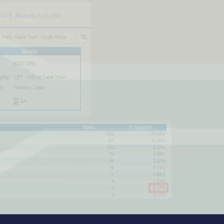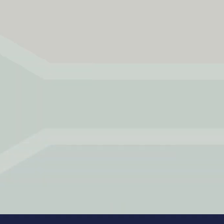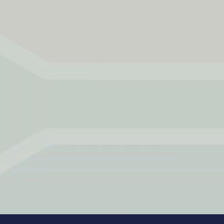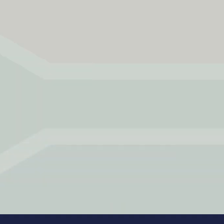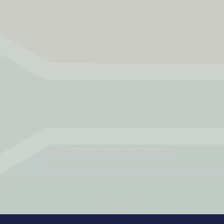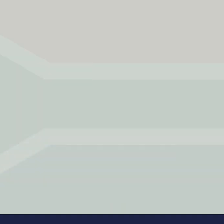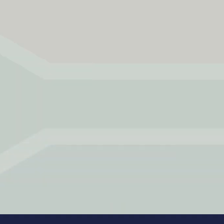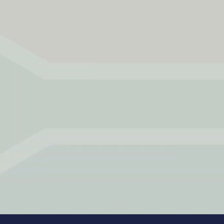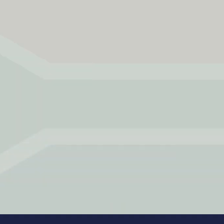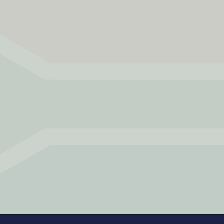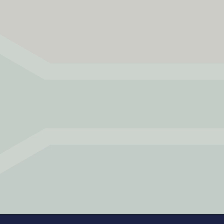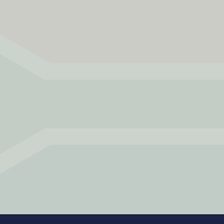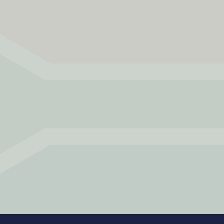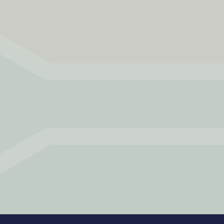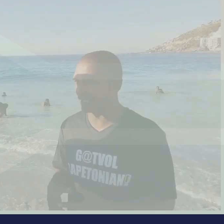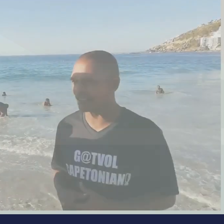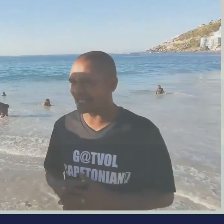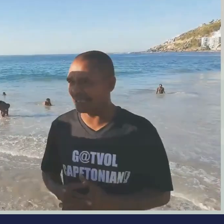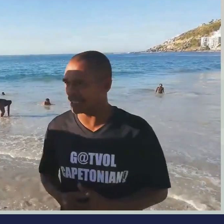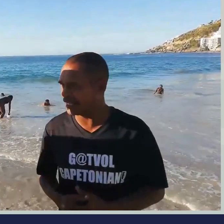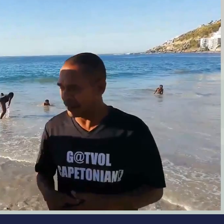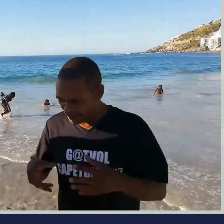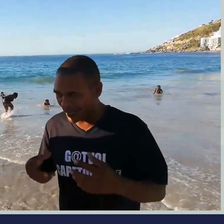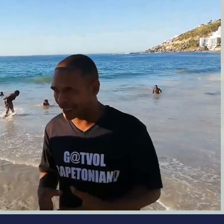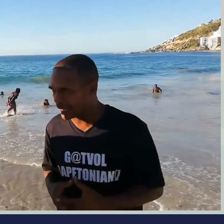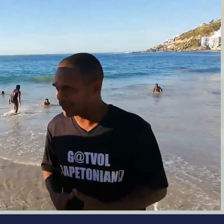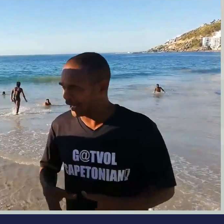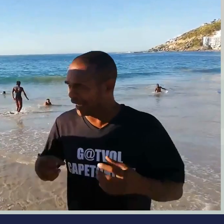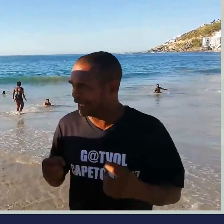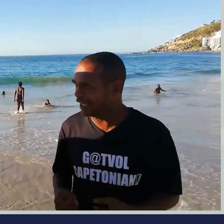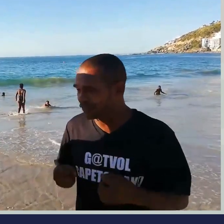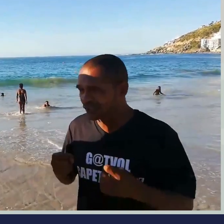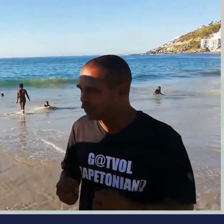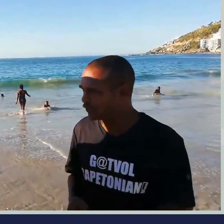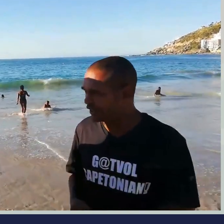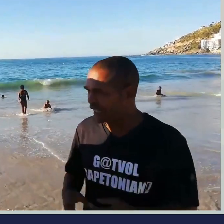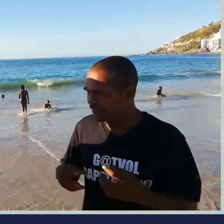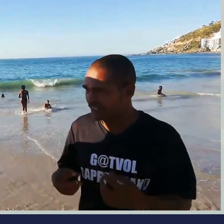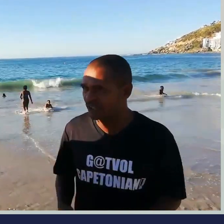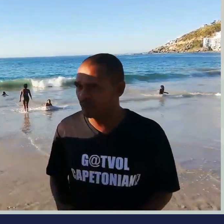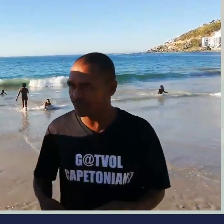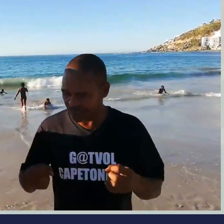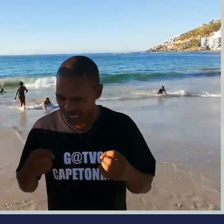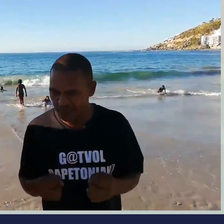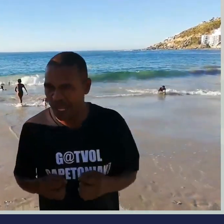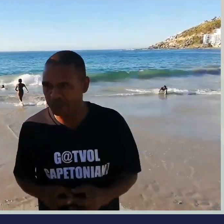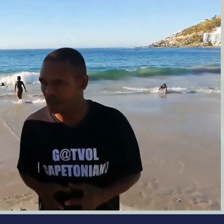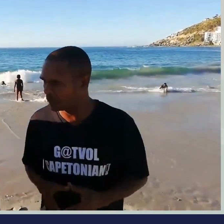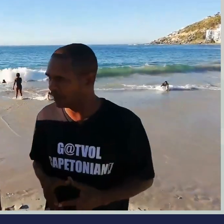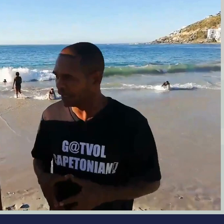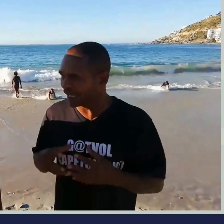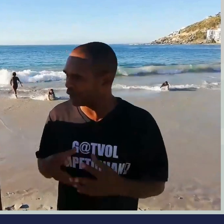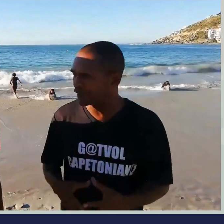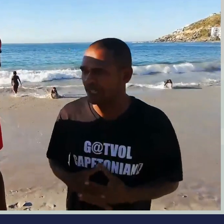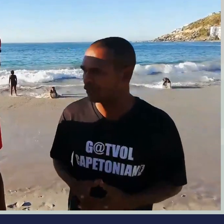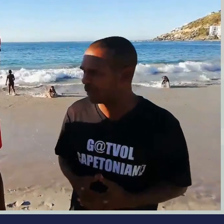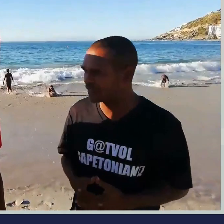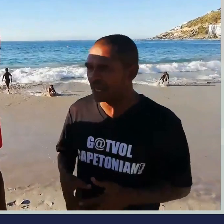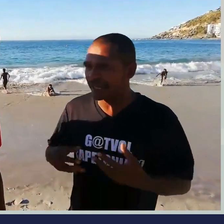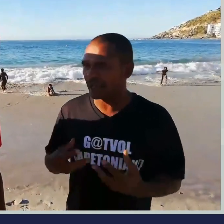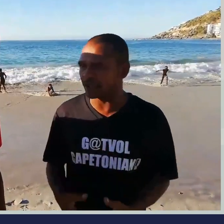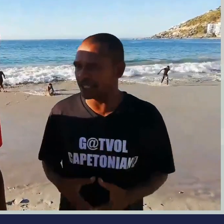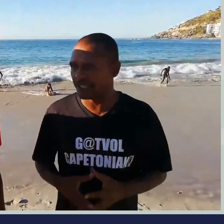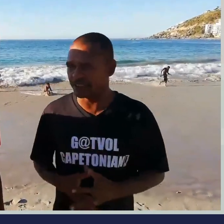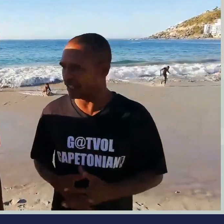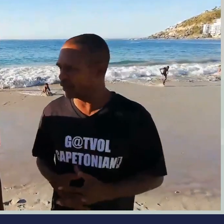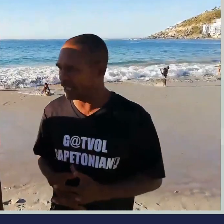nie. My siening is dat daar groot steun is in die kleringgemeenskap vir die gatvol Cape Townian beweging. Hulle het onself